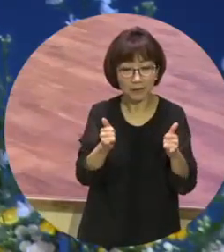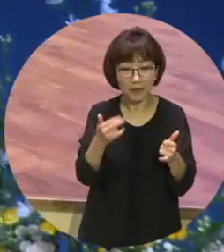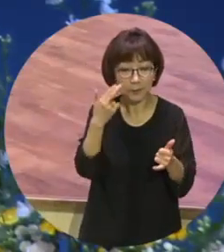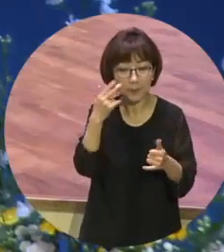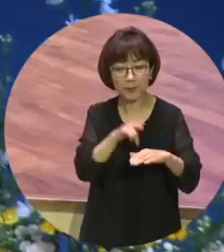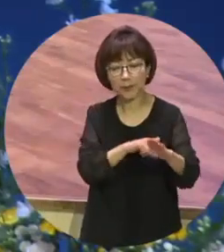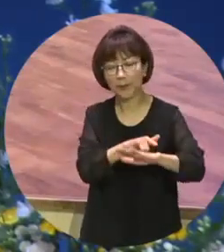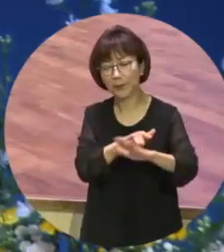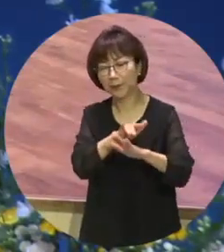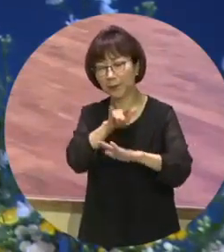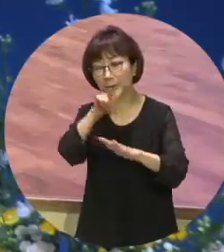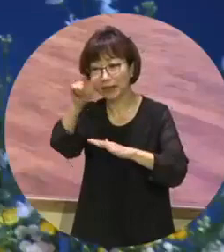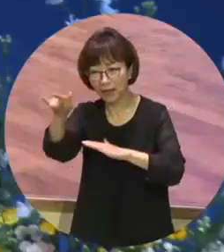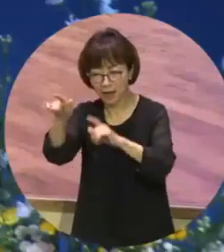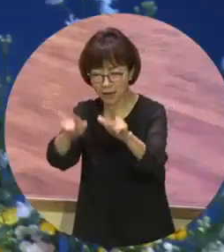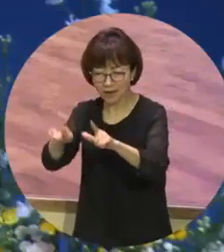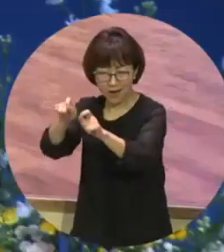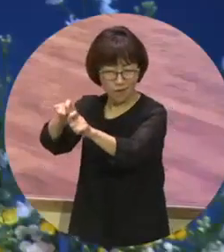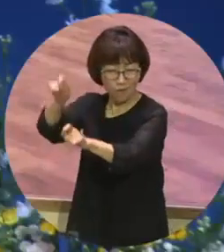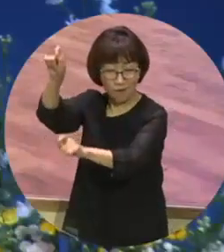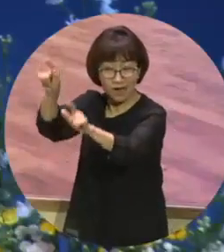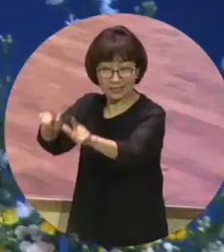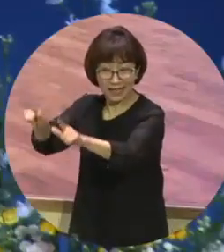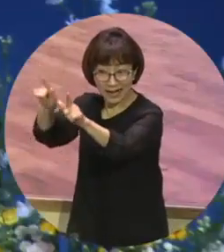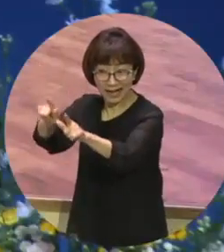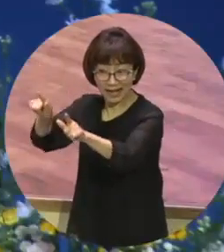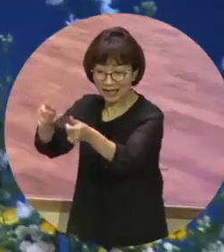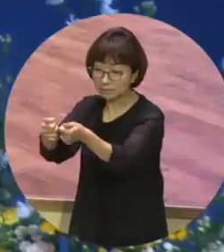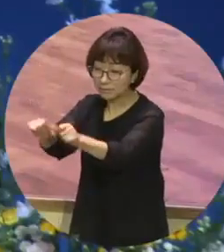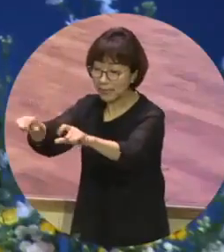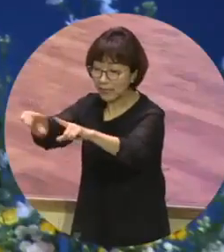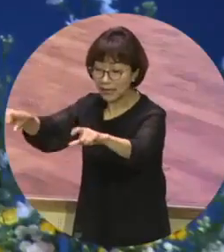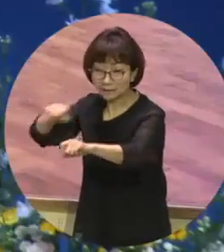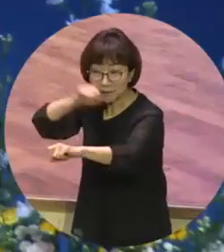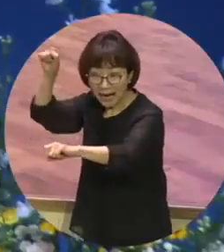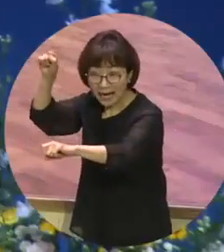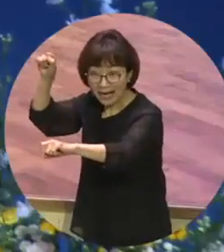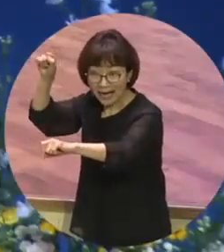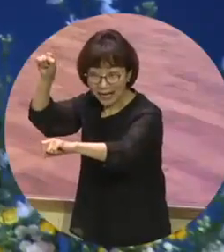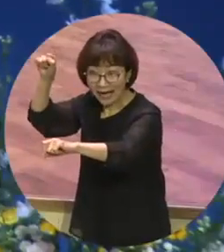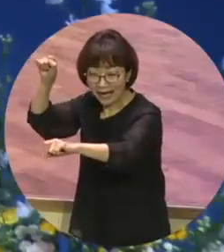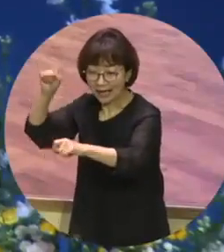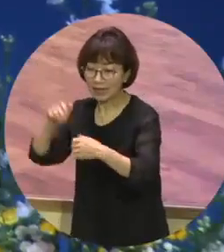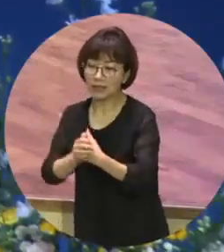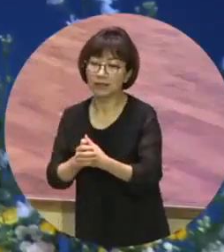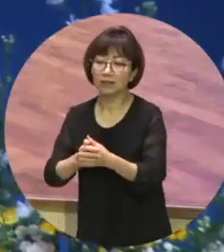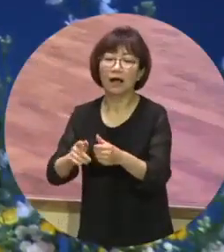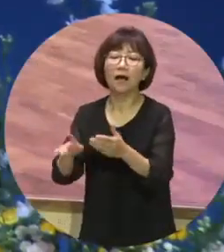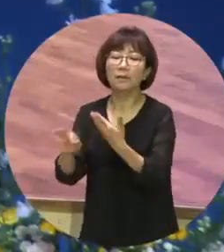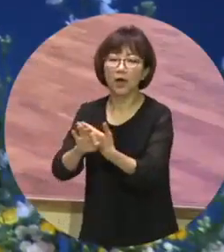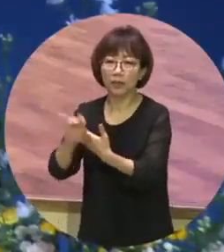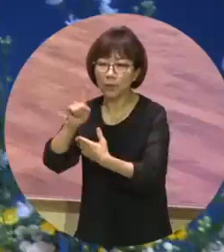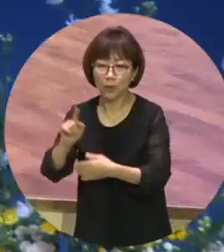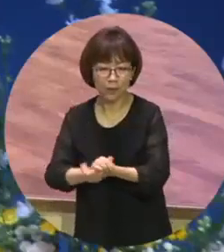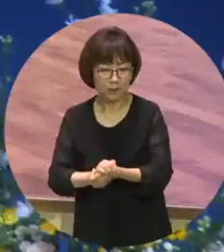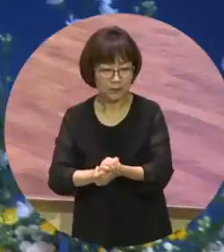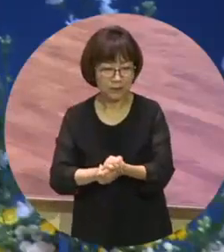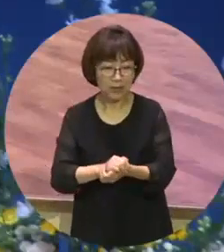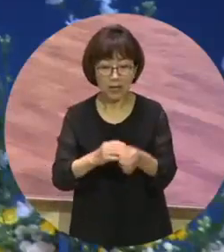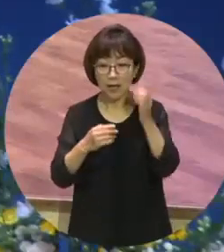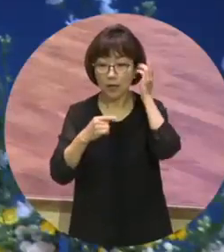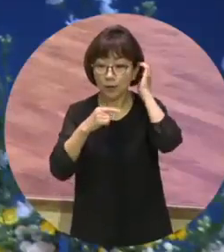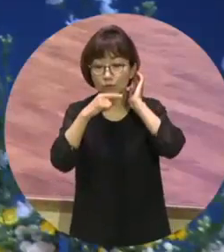트럼프를 비롯한 미국 정부가 악착같이 저 흑암의 북한 땅에서 빼내가지고 그렇게 기어이 데리고 오잖아요. 그게 무슨